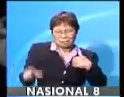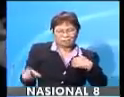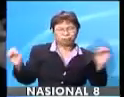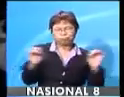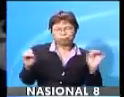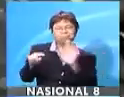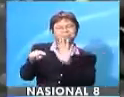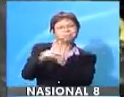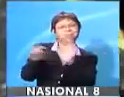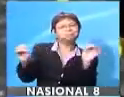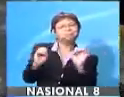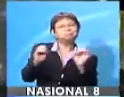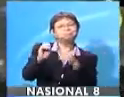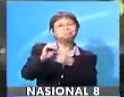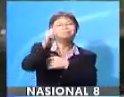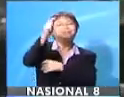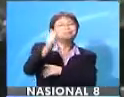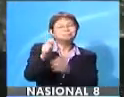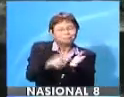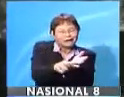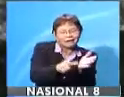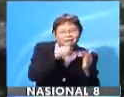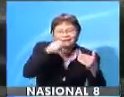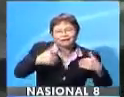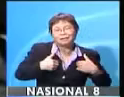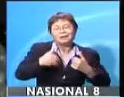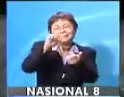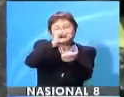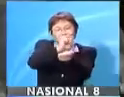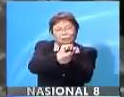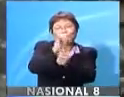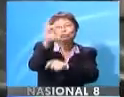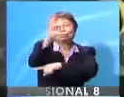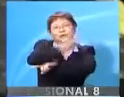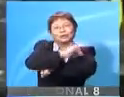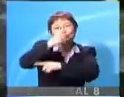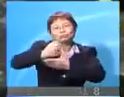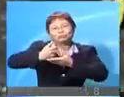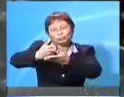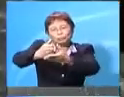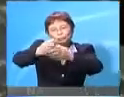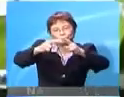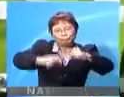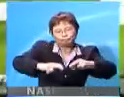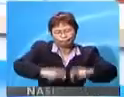negatif dadah dan dia kini direman 7 hari bagi membantu siasatan.